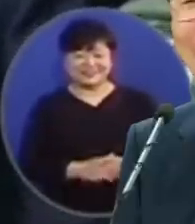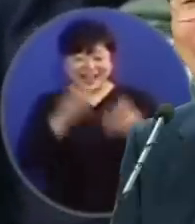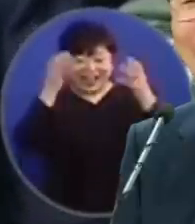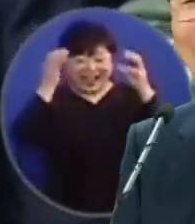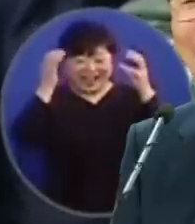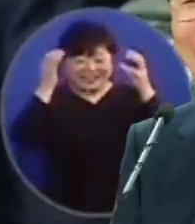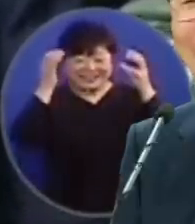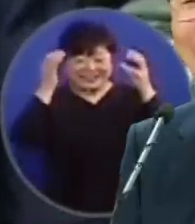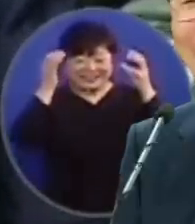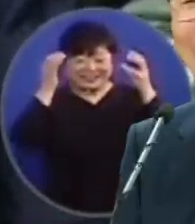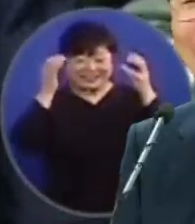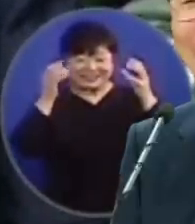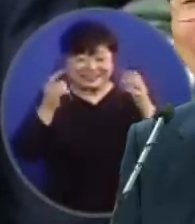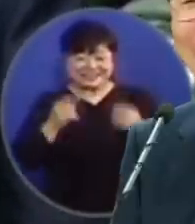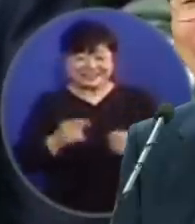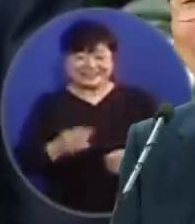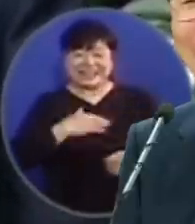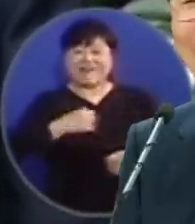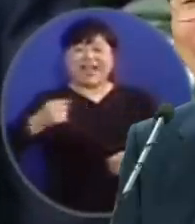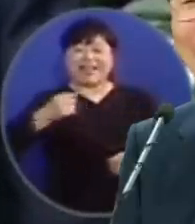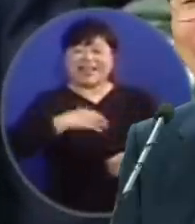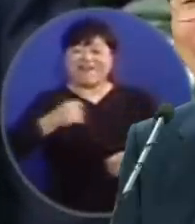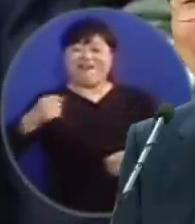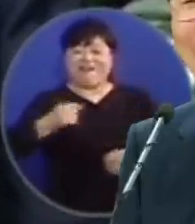애들처럼 야 이거 네 것이야 아니야 내 것이야